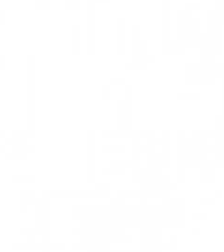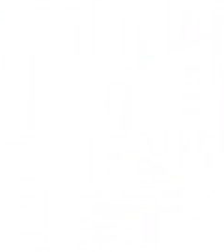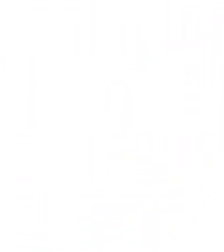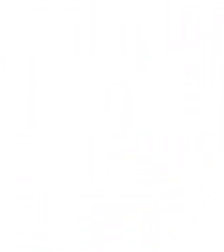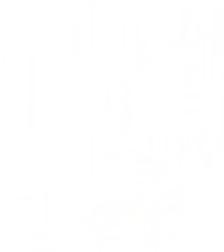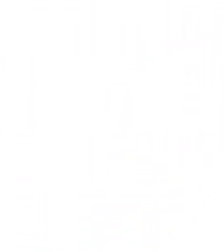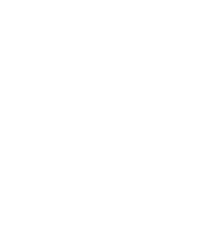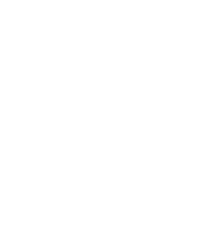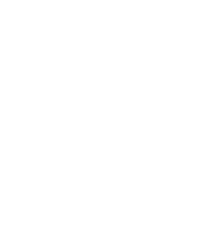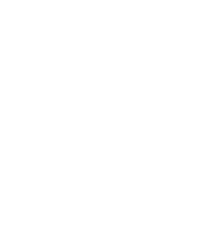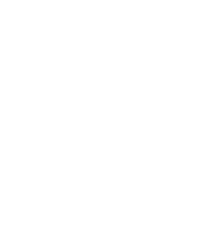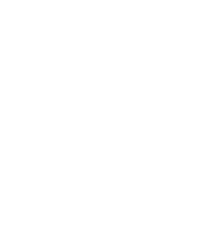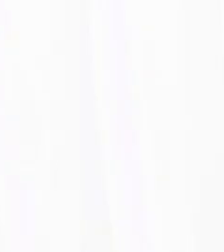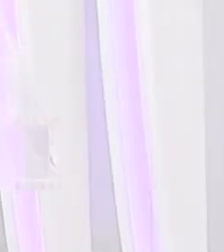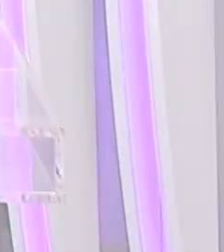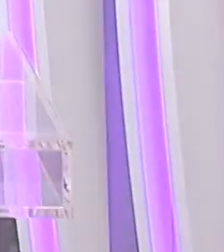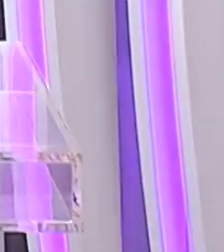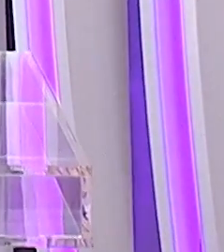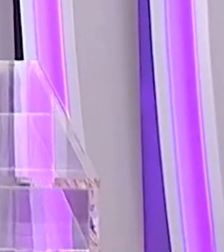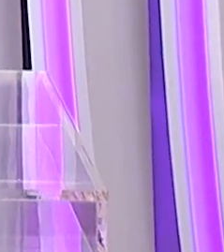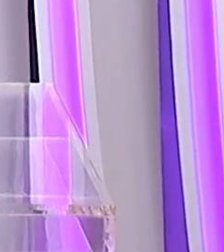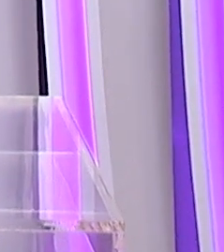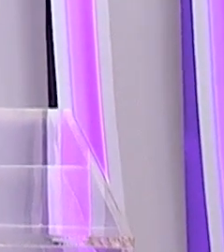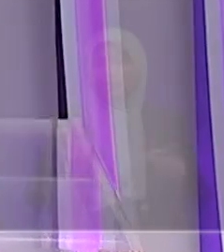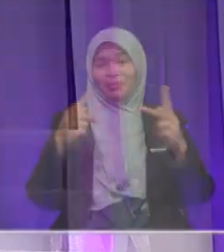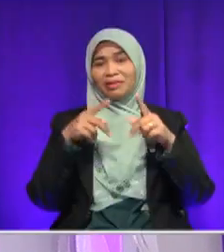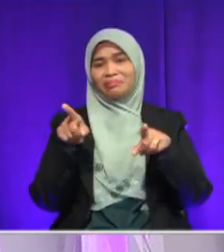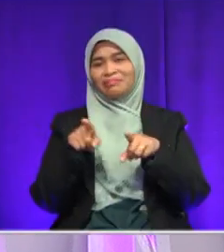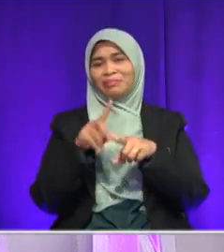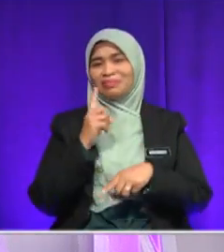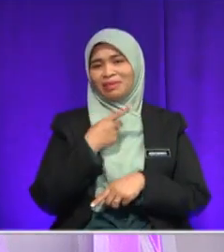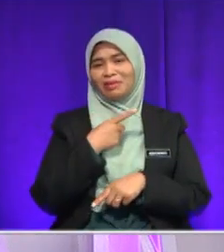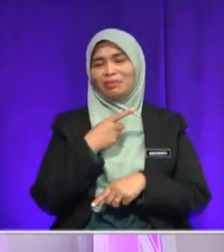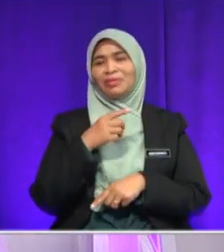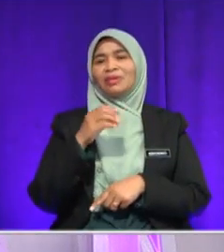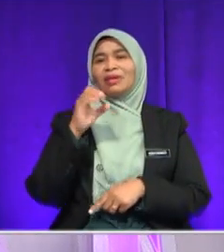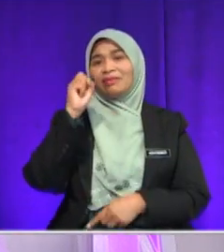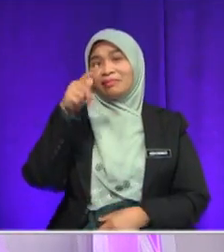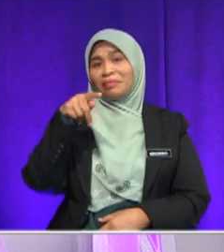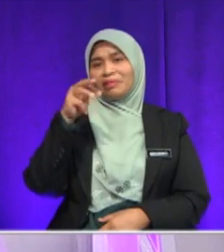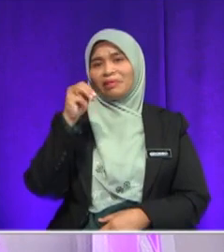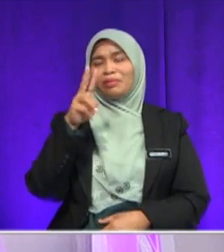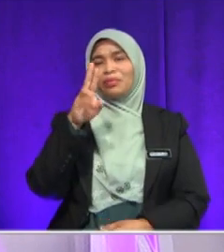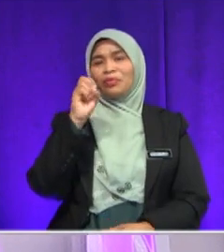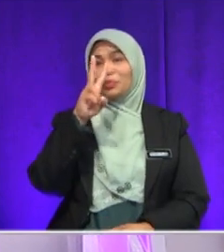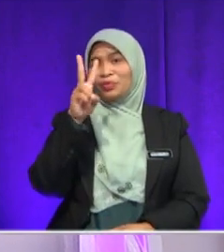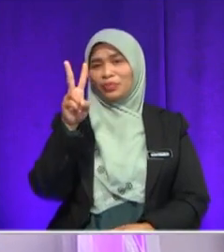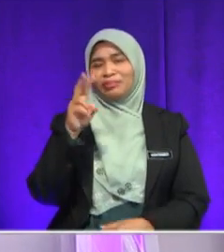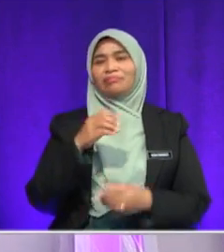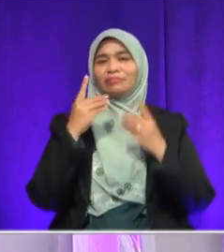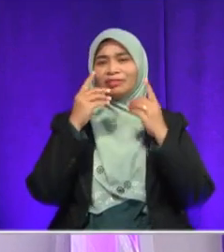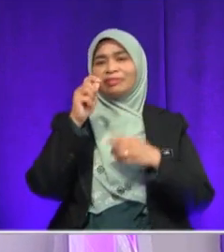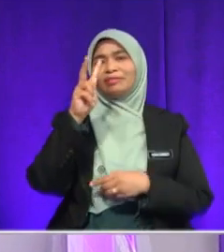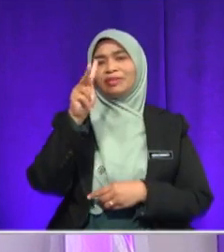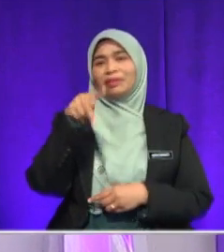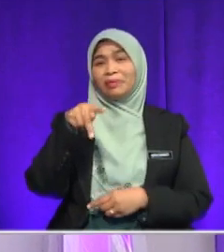DidikTV KPM. Kembali bersama kami di Sukses SPM 2022 di DidikTV KPM. Hari